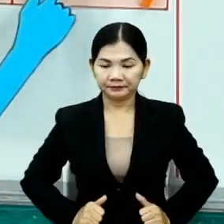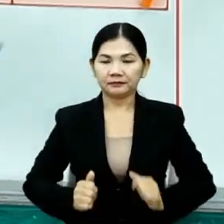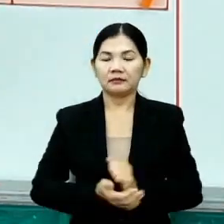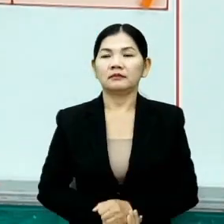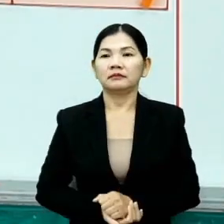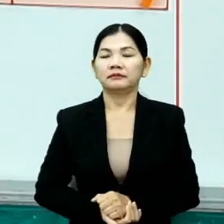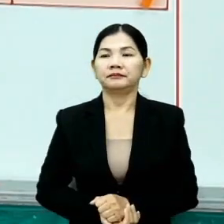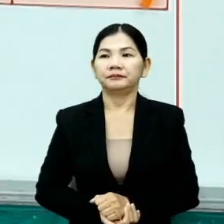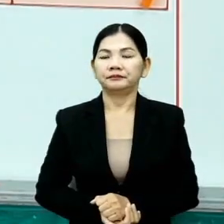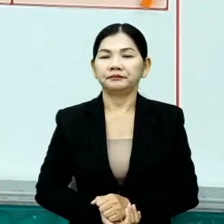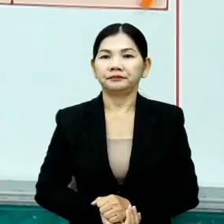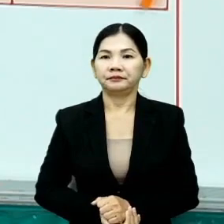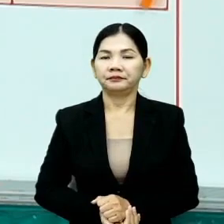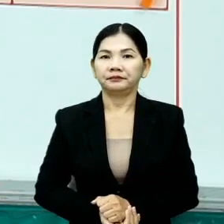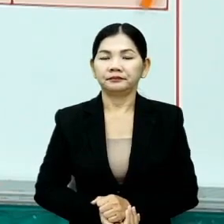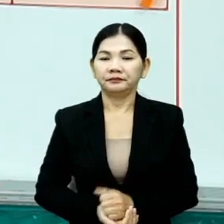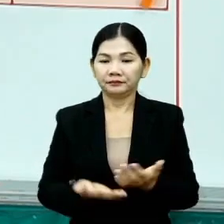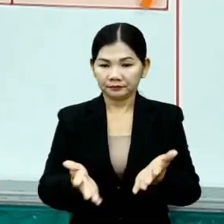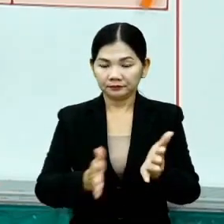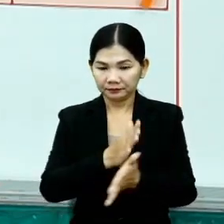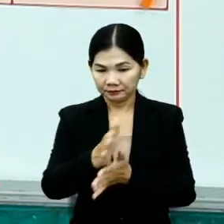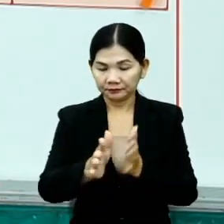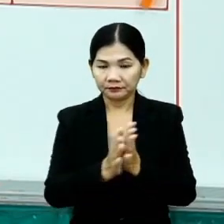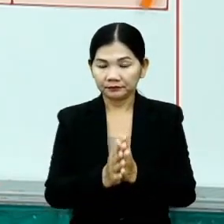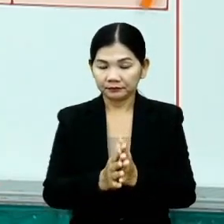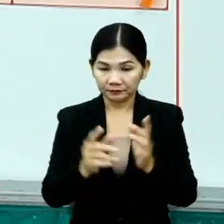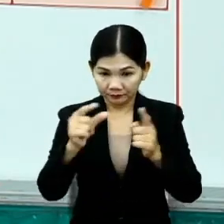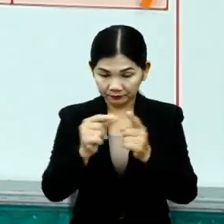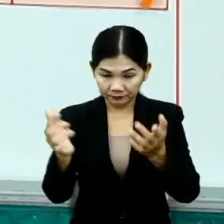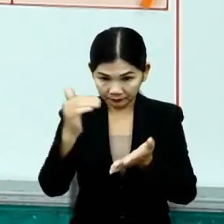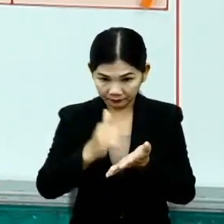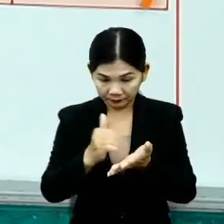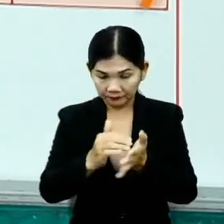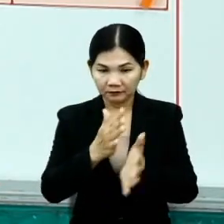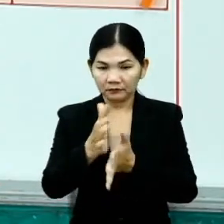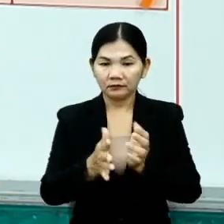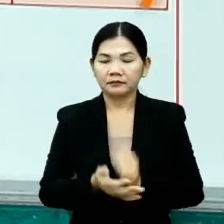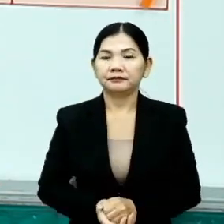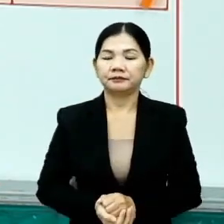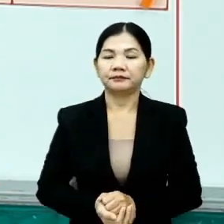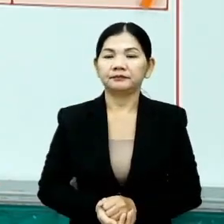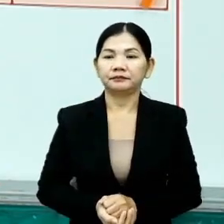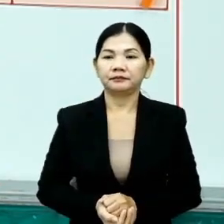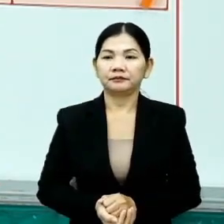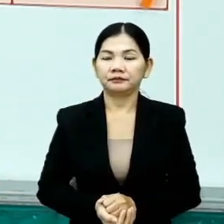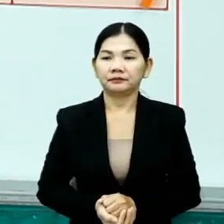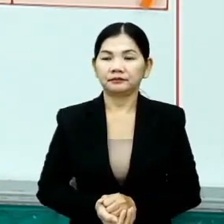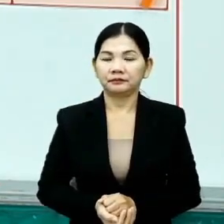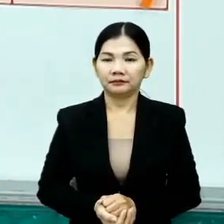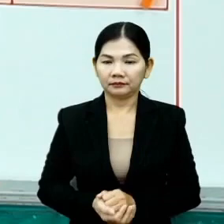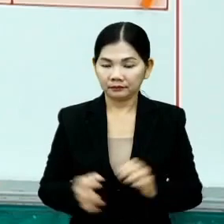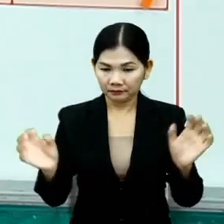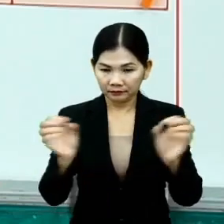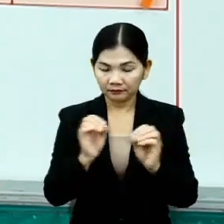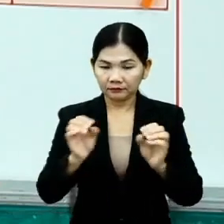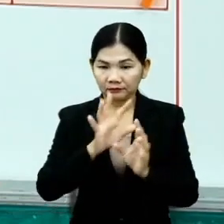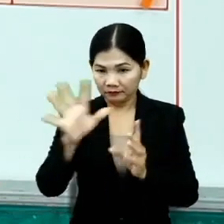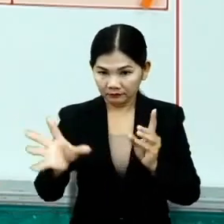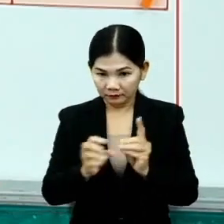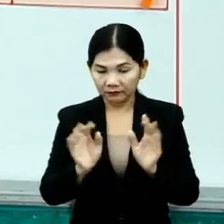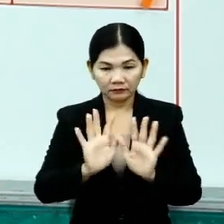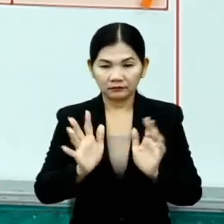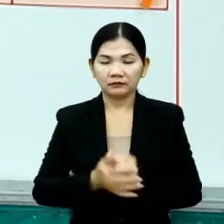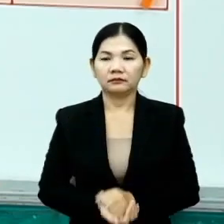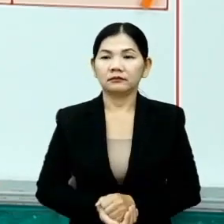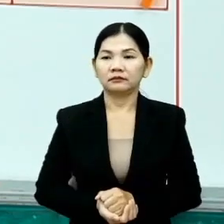phả chà con con con này rồi con trêm khôn ăn bị làng vĩnh chỉ mỗi nhẹ kêu một đồng tiết chà cứ đôi mình bạch xóm